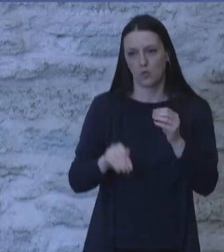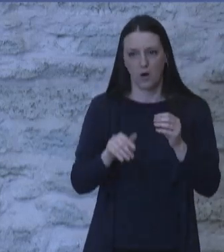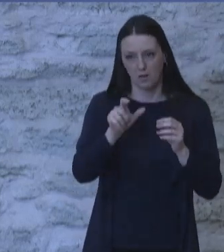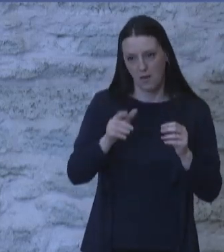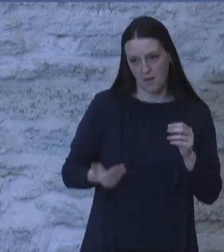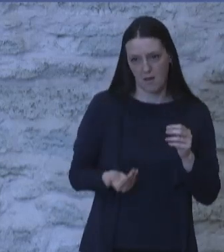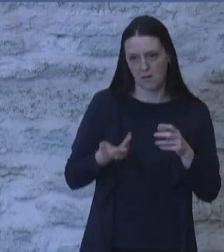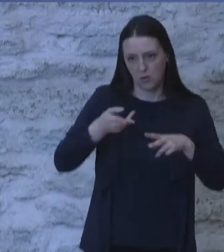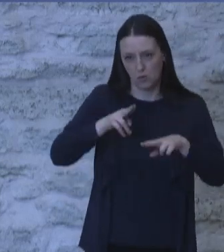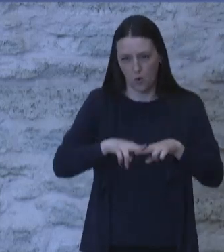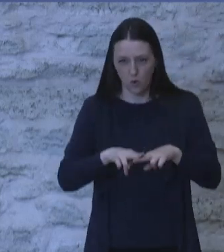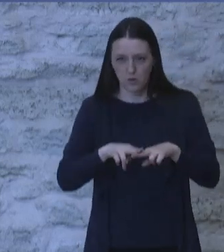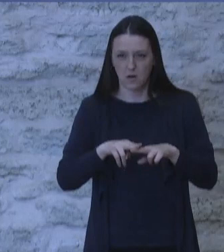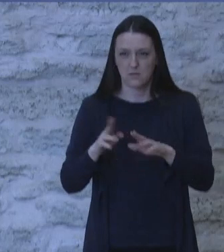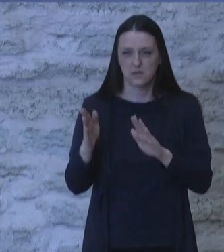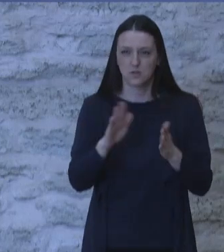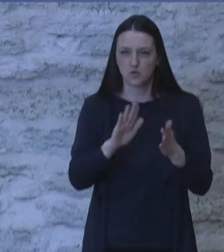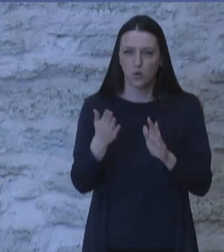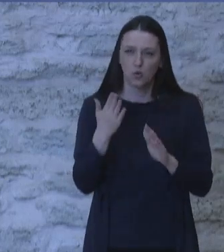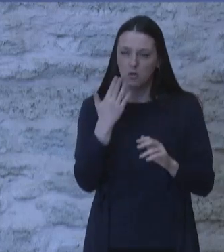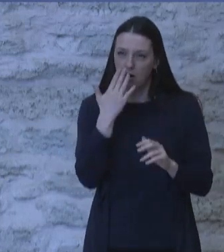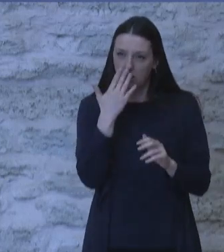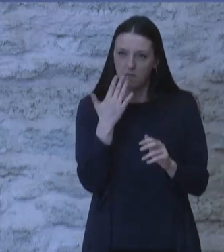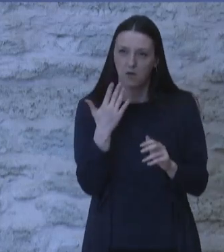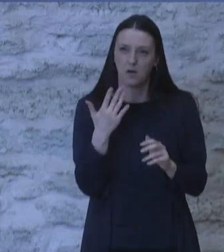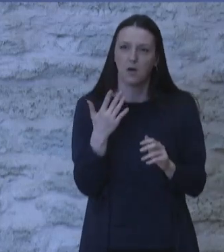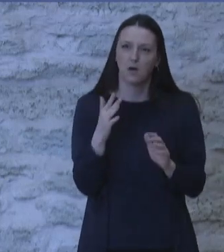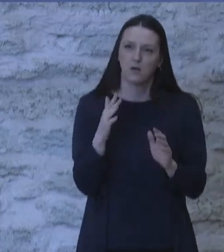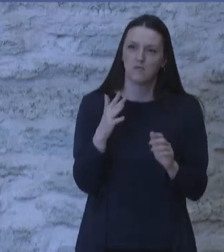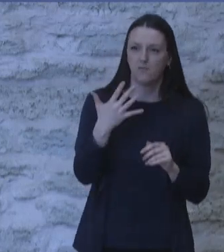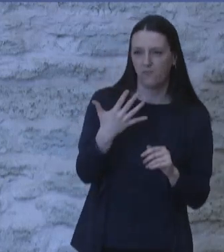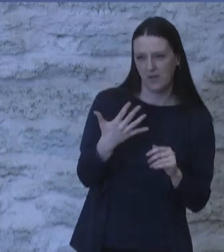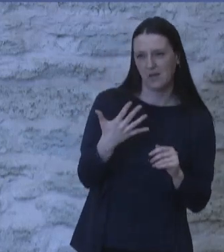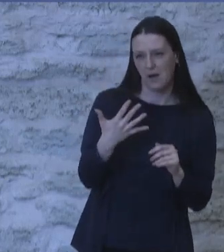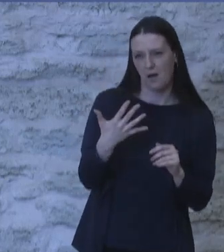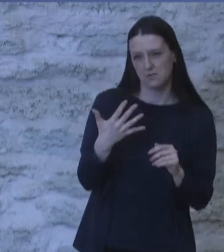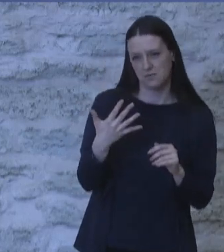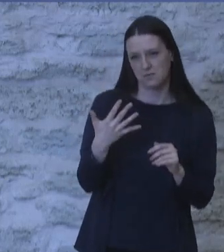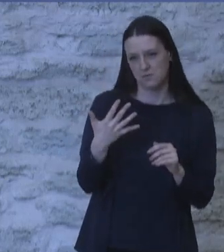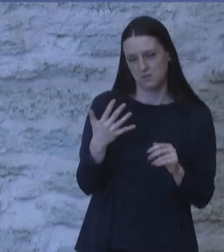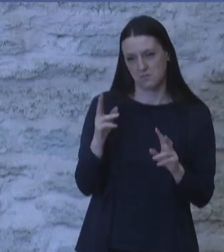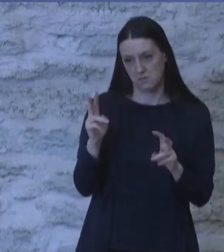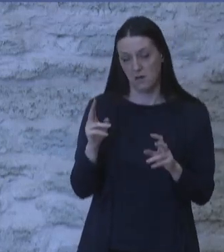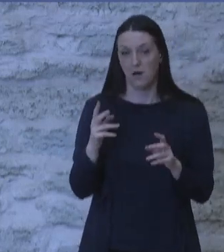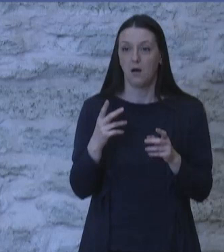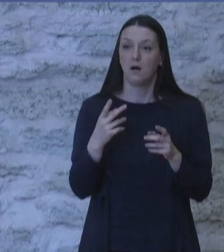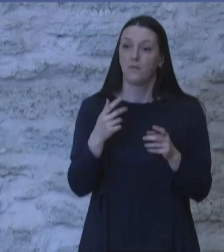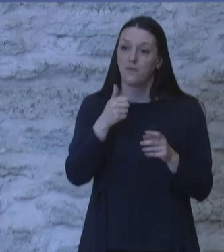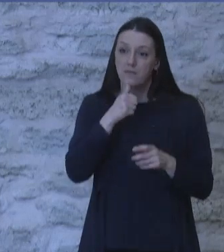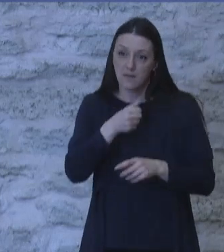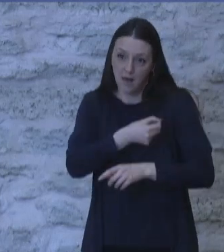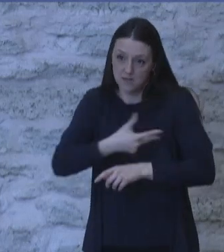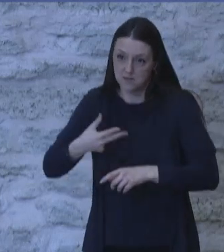kohta natukene ütleme seal viie, viie juurde. Ja teiste on